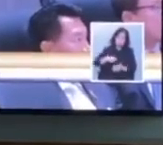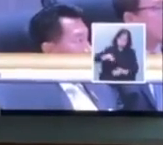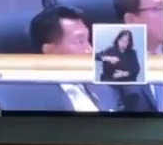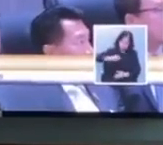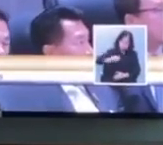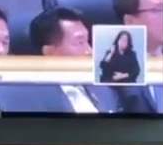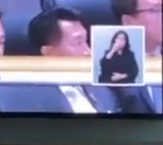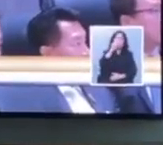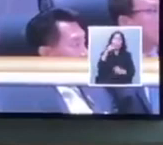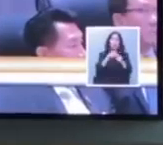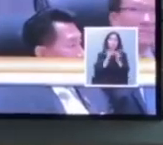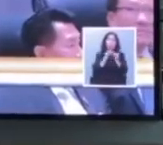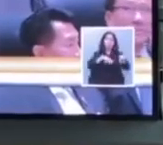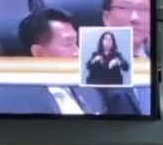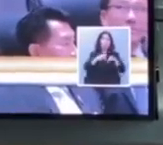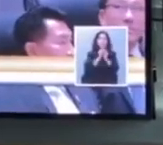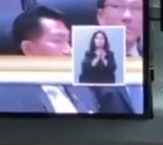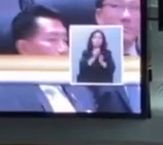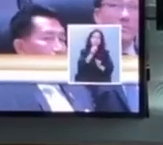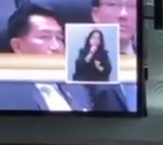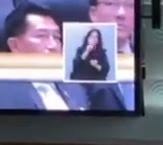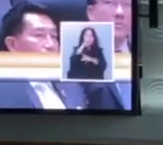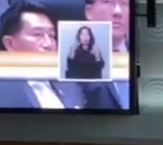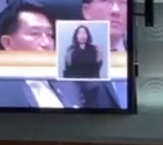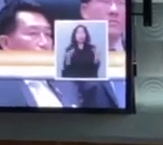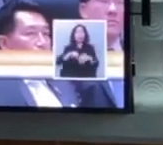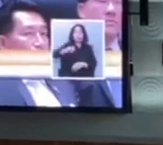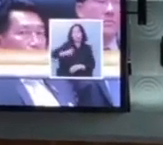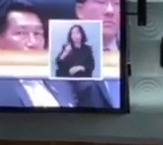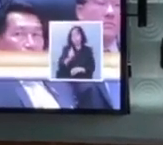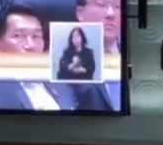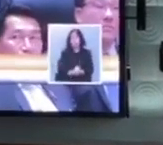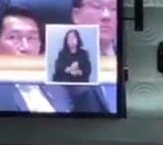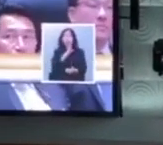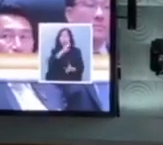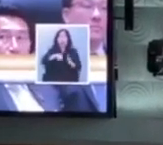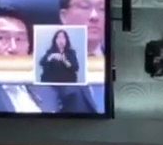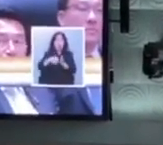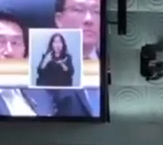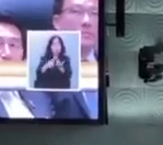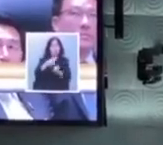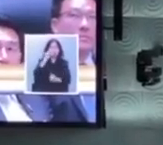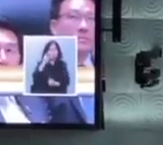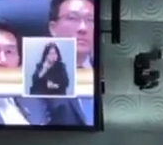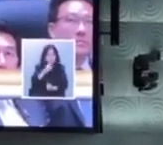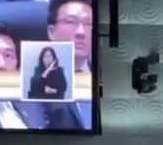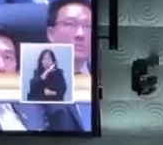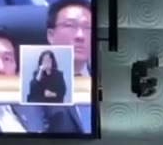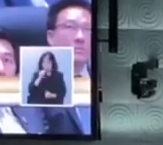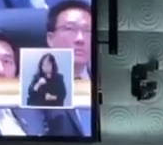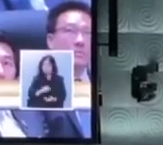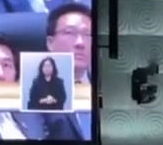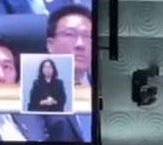กับการเป็นการนั้นเพราะฉะนั้นเราเป็นผู้นั้นเนี่ยเป็นผู้ต้องนับหมายพวกเราคิดว่า